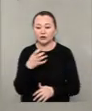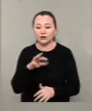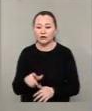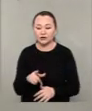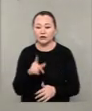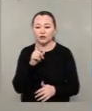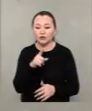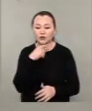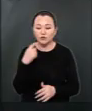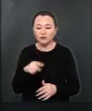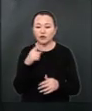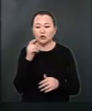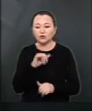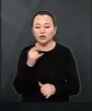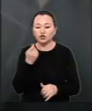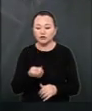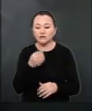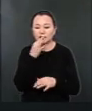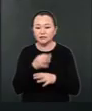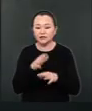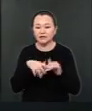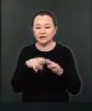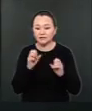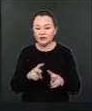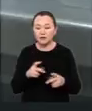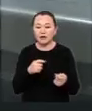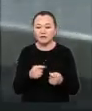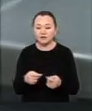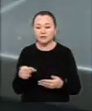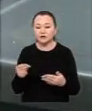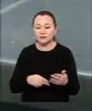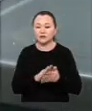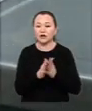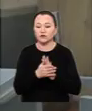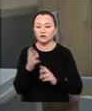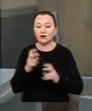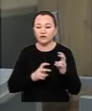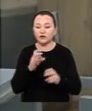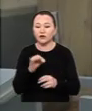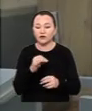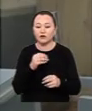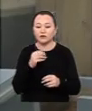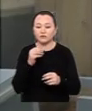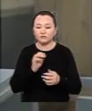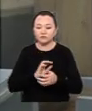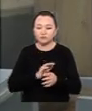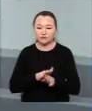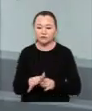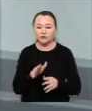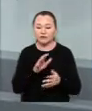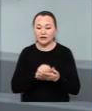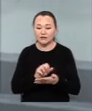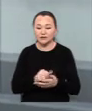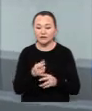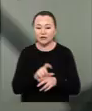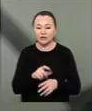тенге. Ну а российские куда дешевле, заявляют эксперты. Правительство решило подписать меморандум с заводами и вплотную заняться реанимированием